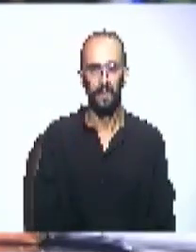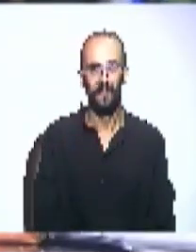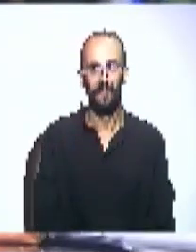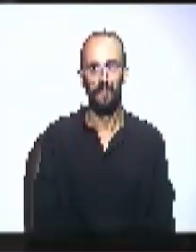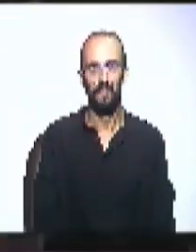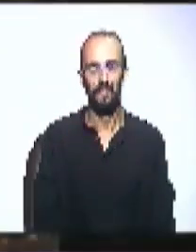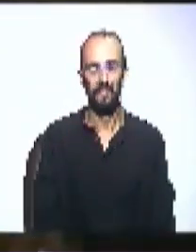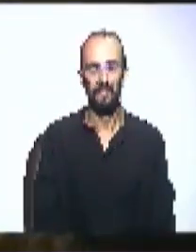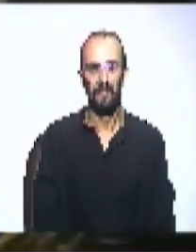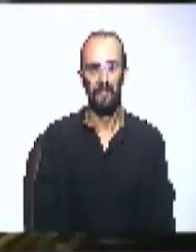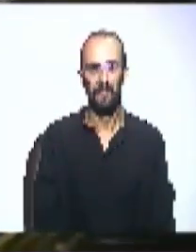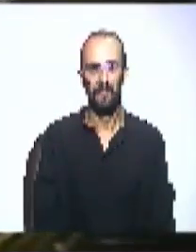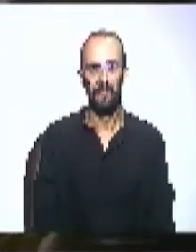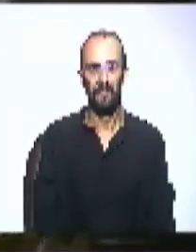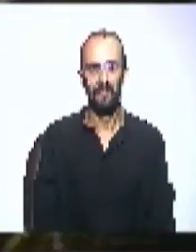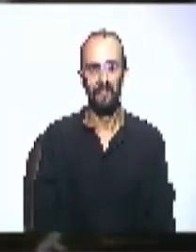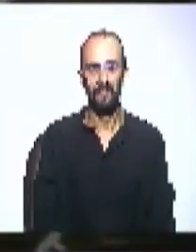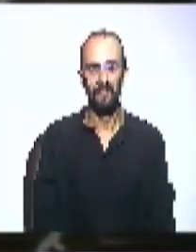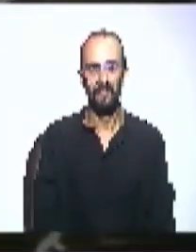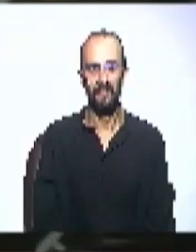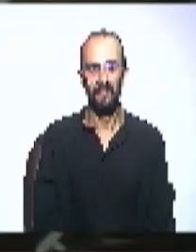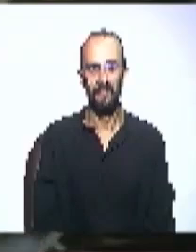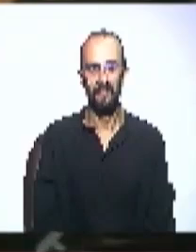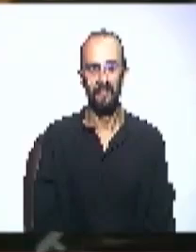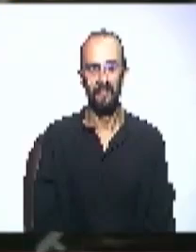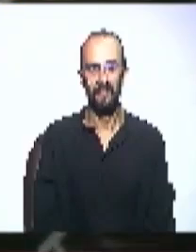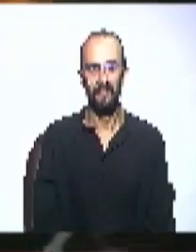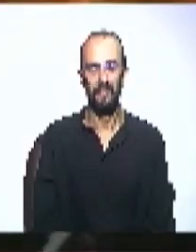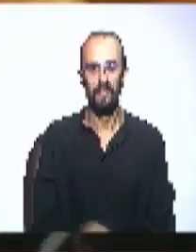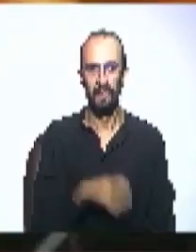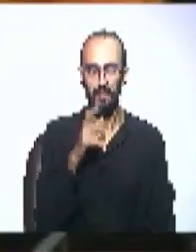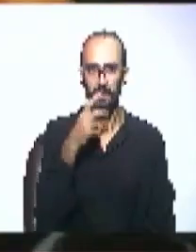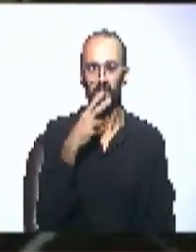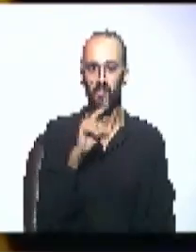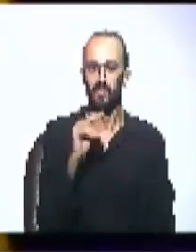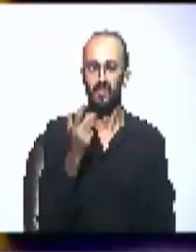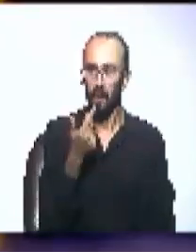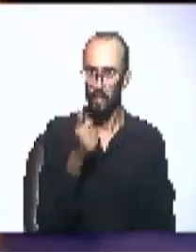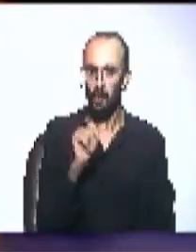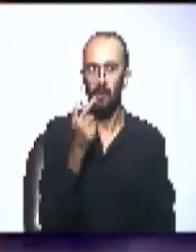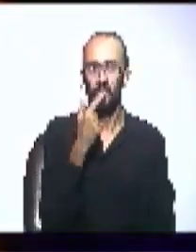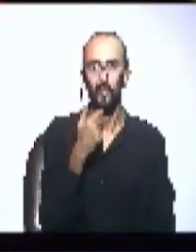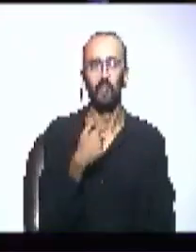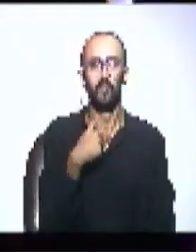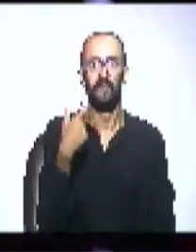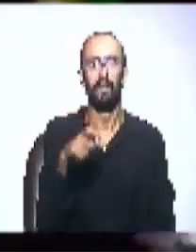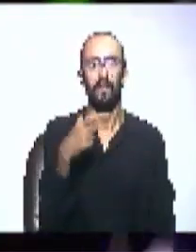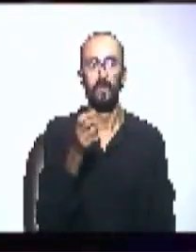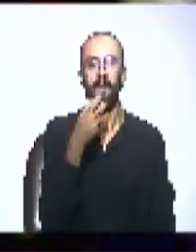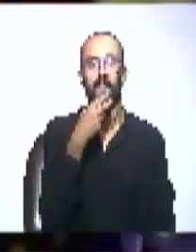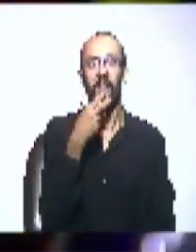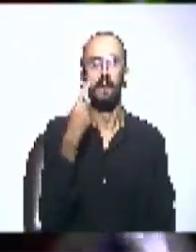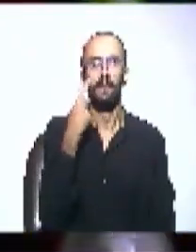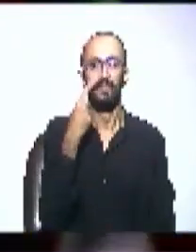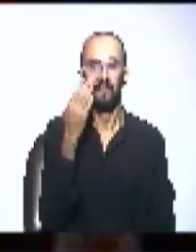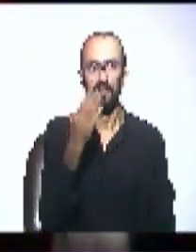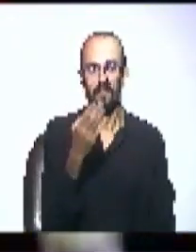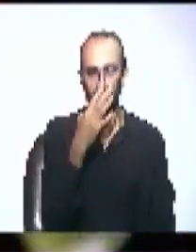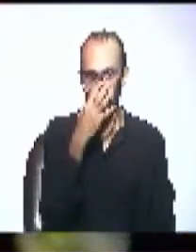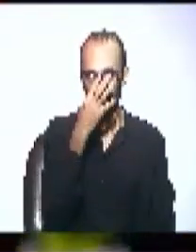مريم، واتمنى طبعا حضرتك تفضلي متابعانا، ولو في حاجه جربتيها قولي لنا جربتيها وطلعت ايه. فطيره حد جايب معايا الفطيره